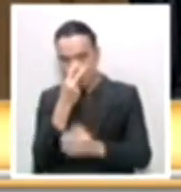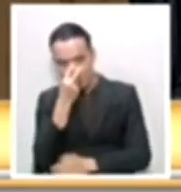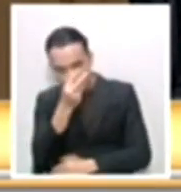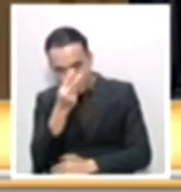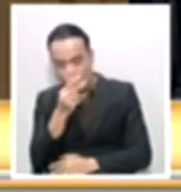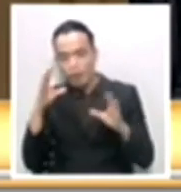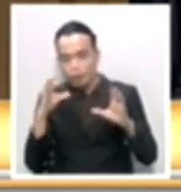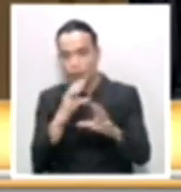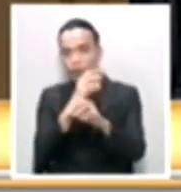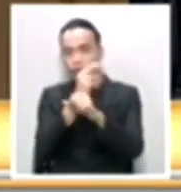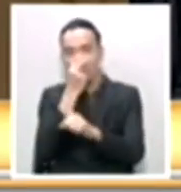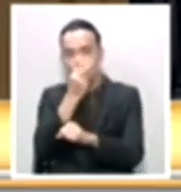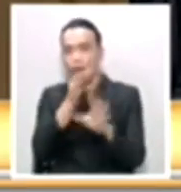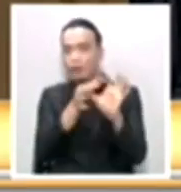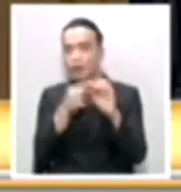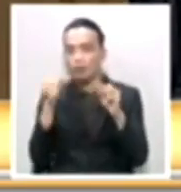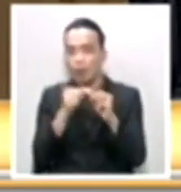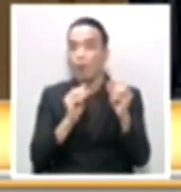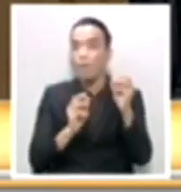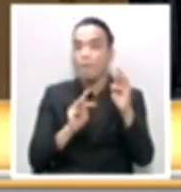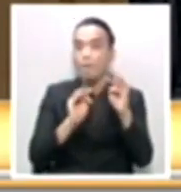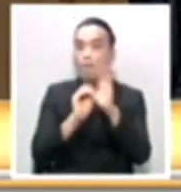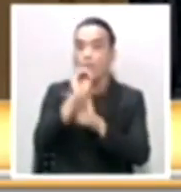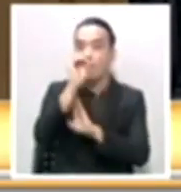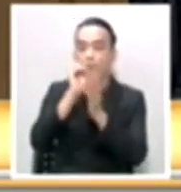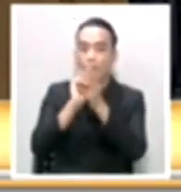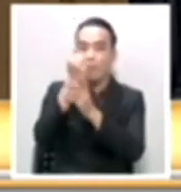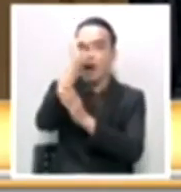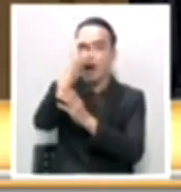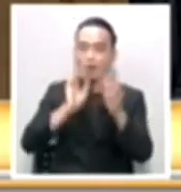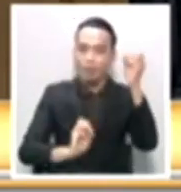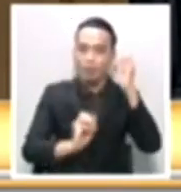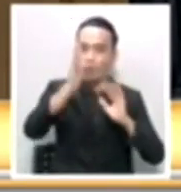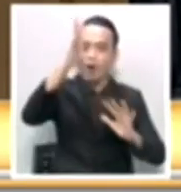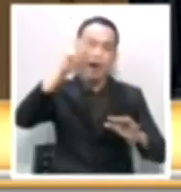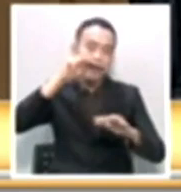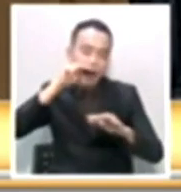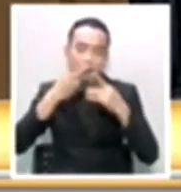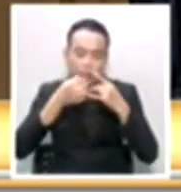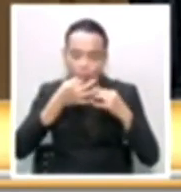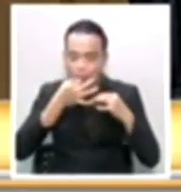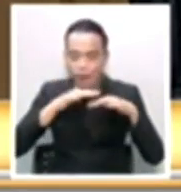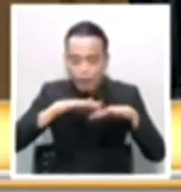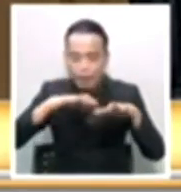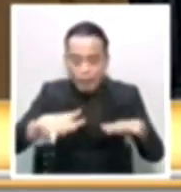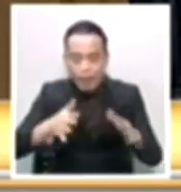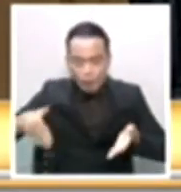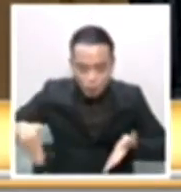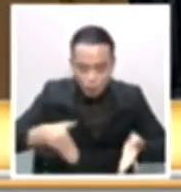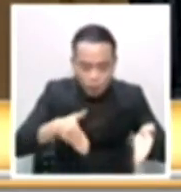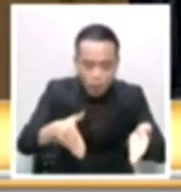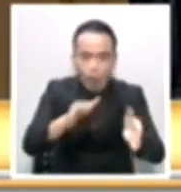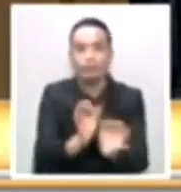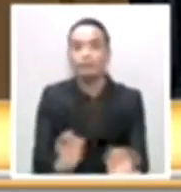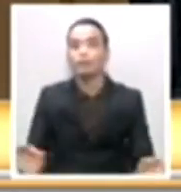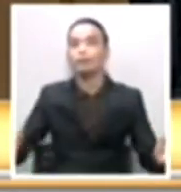สิ่งแวดล้อมนั้นในเรื่องพื้นที่ป่าพื้นที่ลุ่มน้ำชายทะเลแม่น้ำลำคลองสำคัญรวมทั้งพื้นที่ชุ่ม